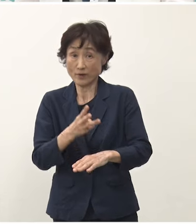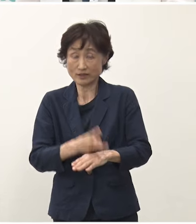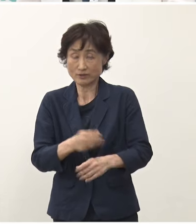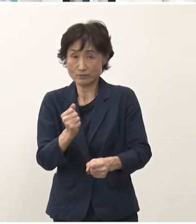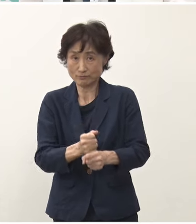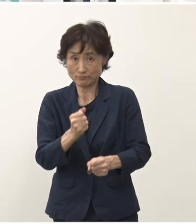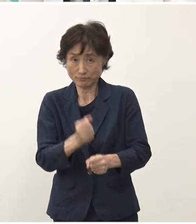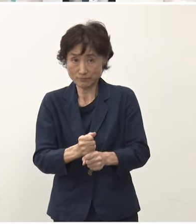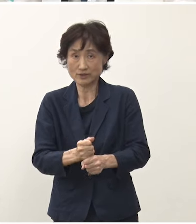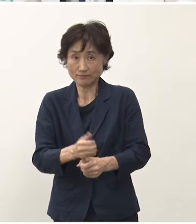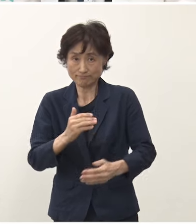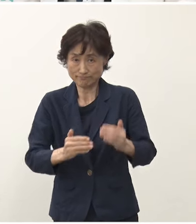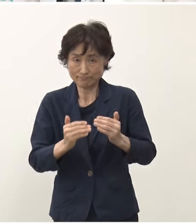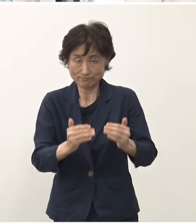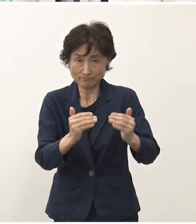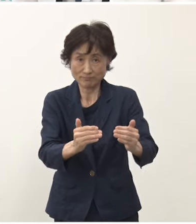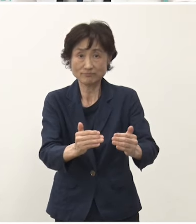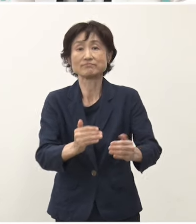まいり